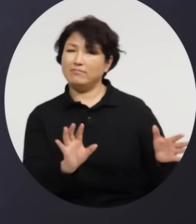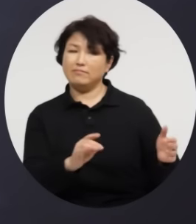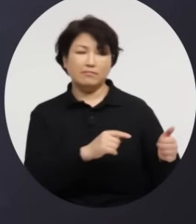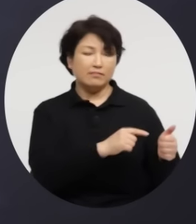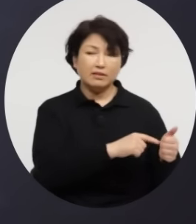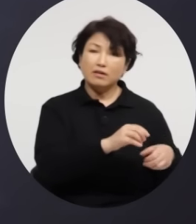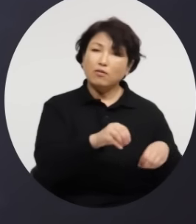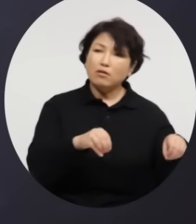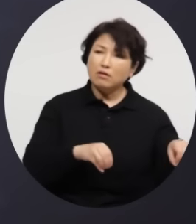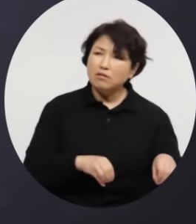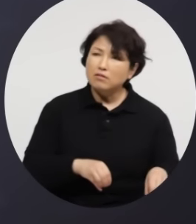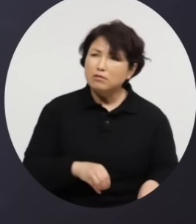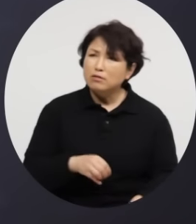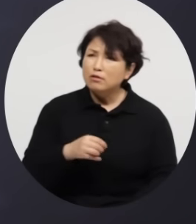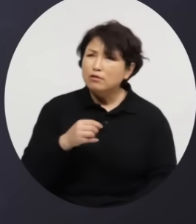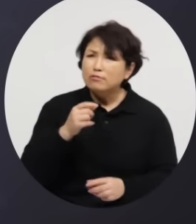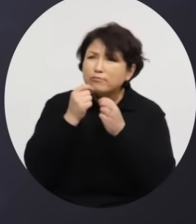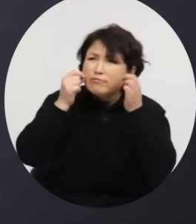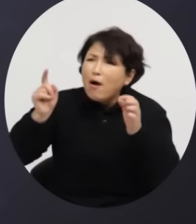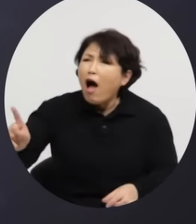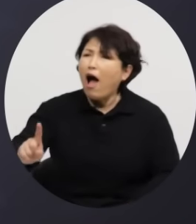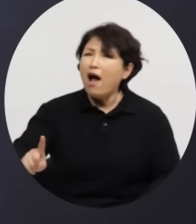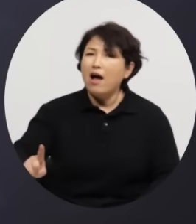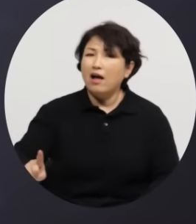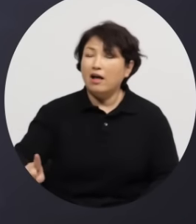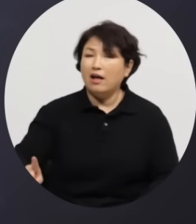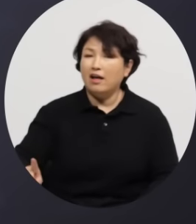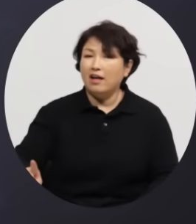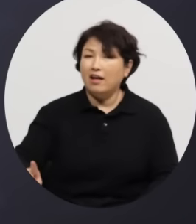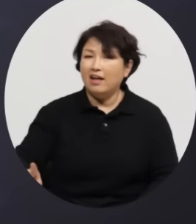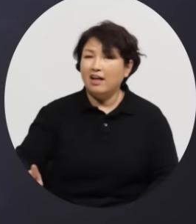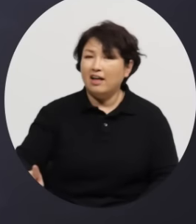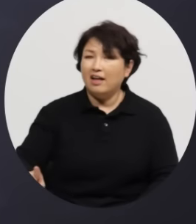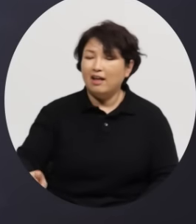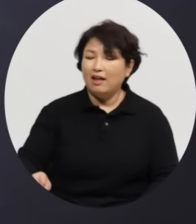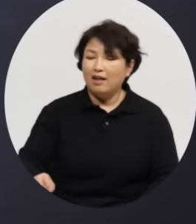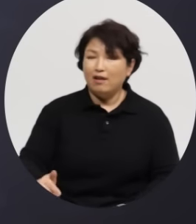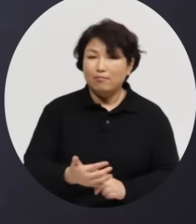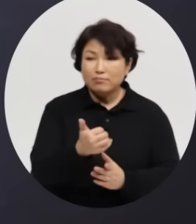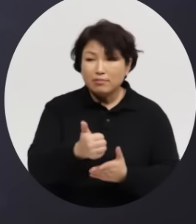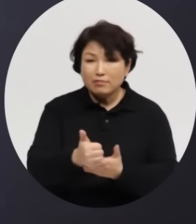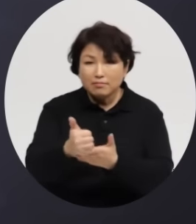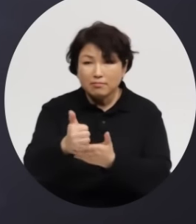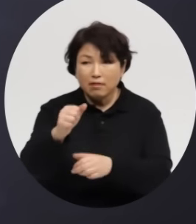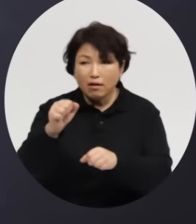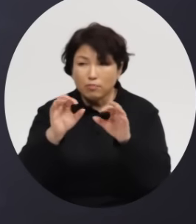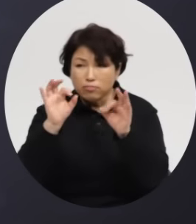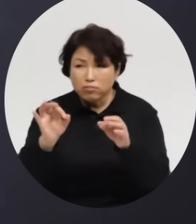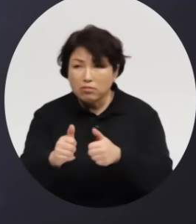상대가 오히려 부처님께 끌려 들어온 거예요. 왜 웃냐? 하고 시비를 냈단 말이에요. 그게 끌려 들어온 거죠.